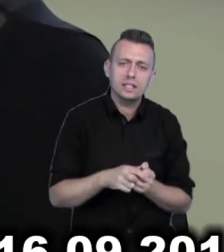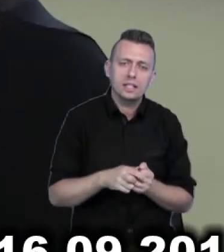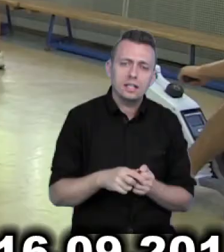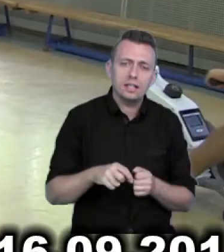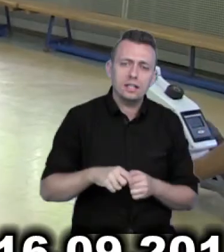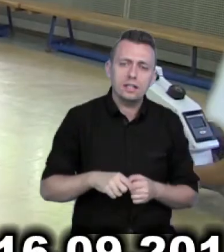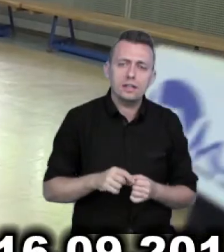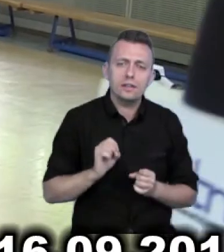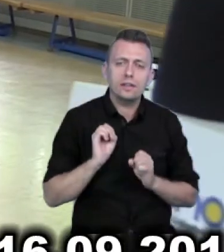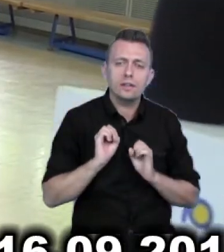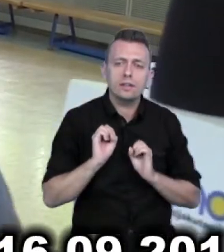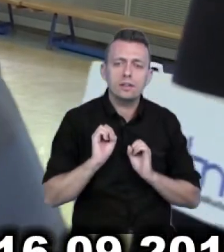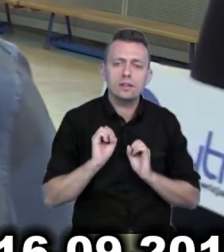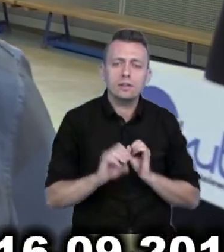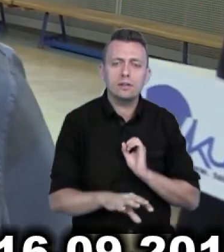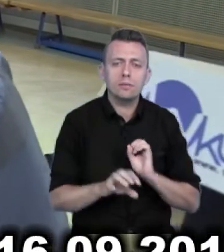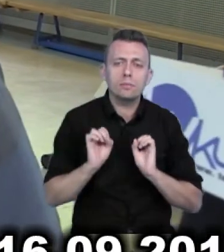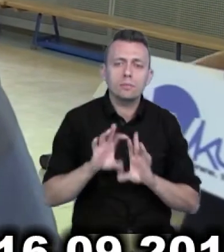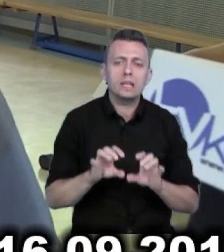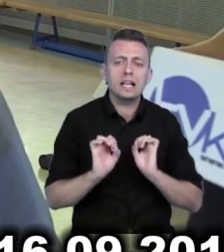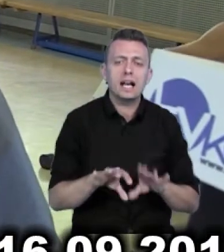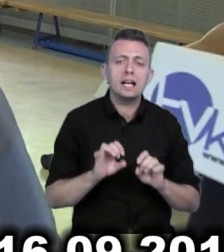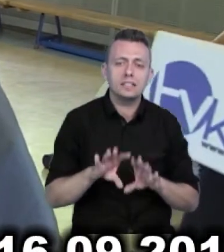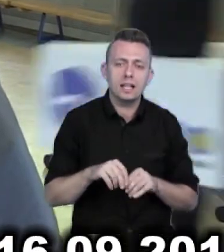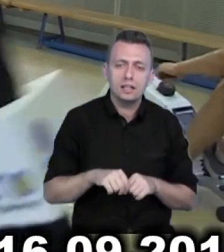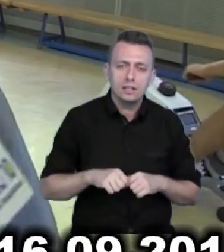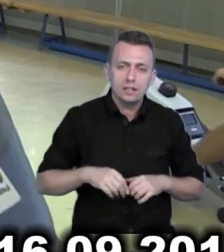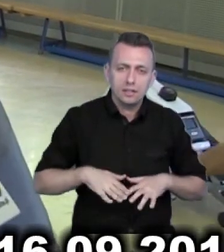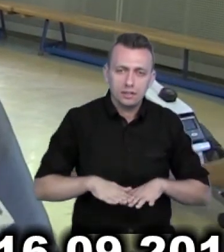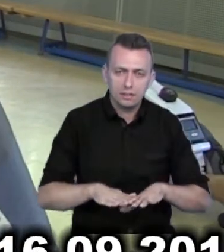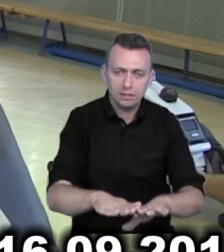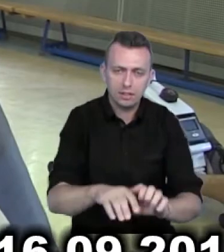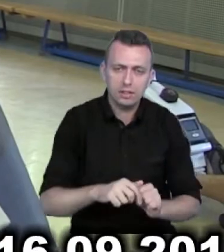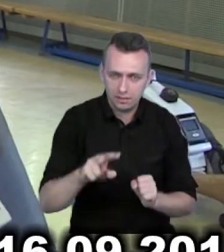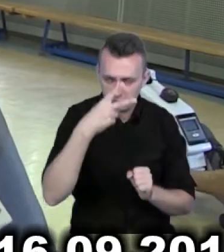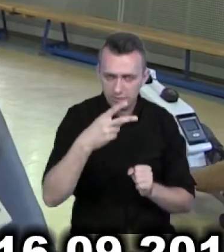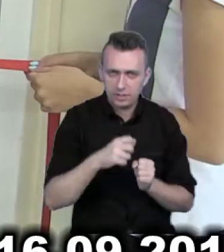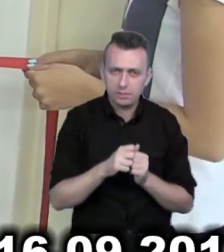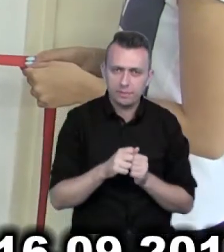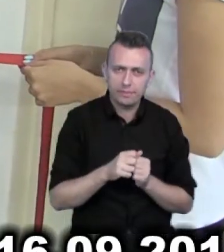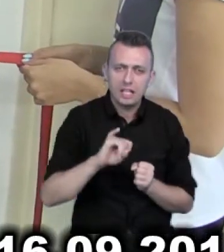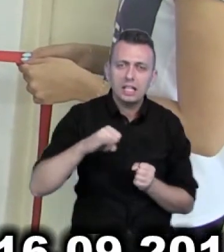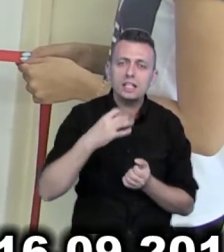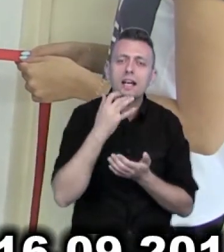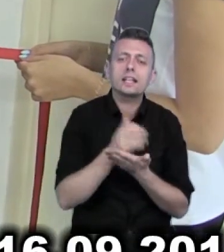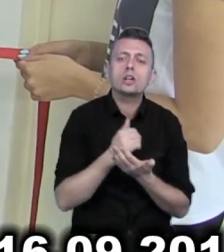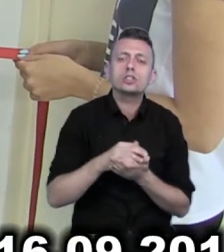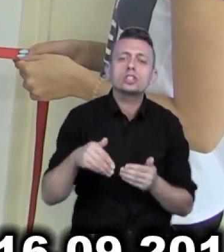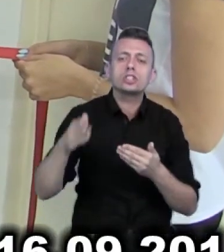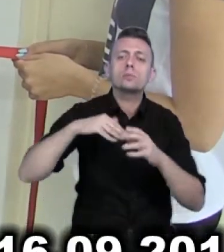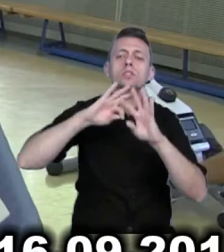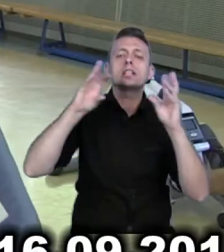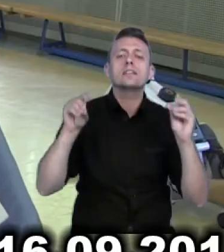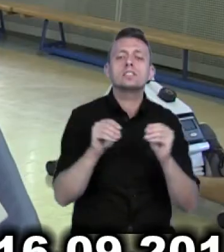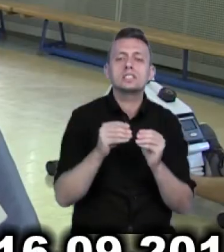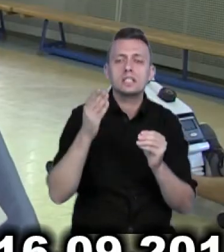do biegania. Panie dyrektorze, jakie korzyści pan widzi z otwarcia tej siłowni dzisiaj? No, przede wszystkim nasza oferta edukacji